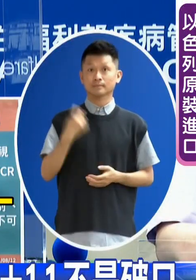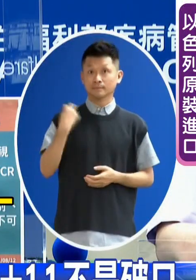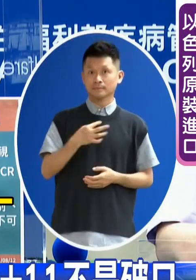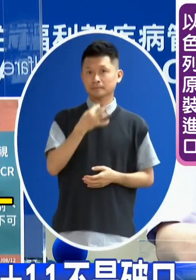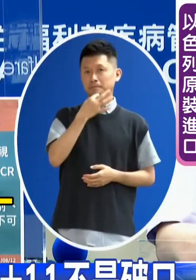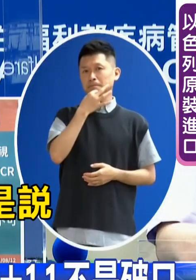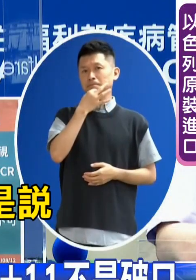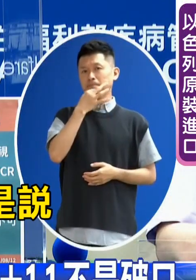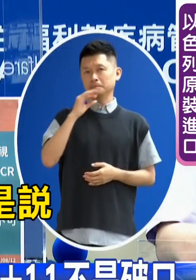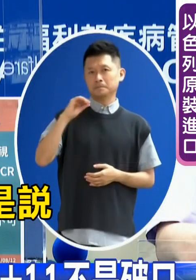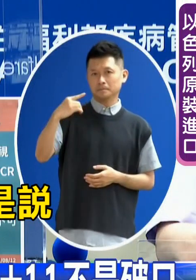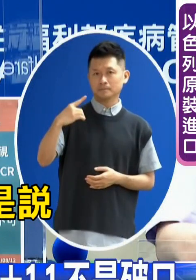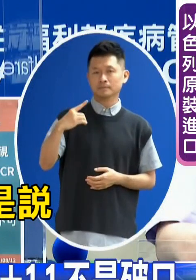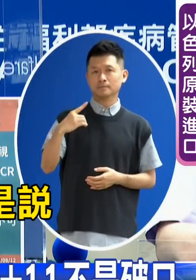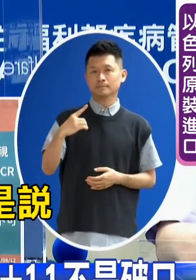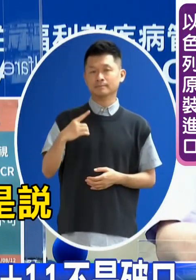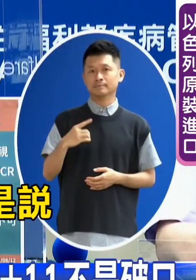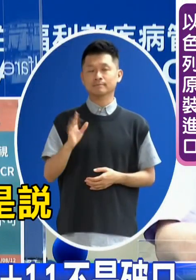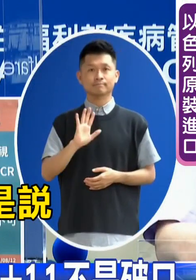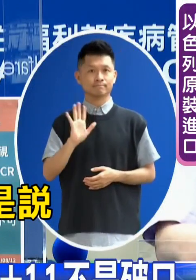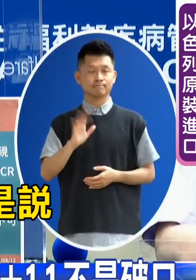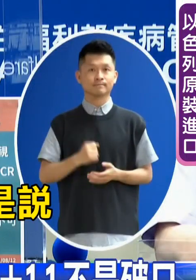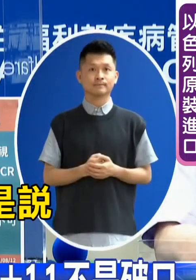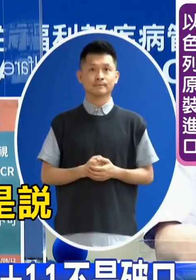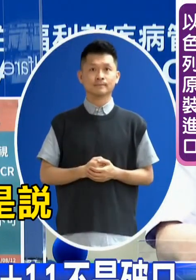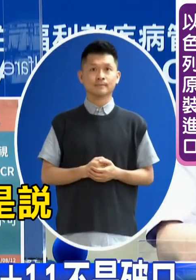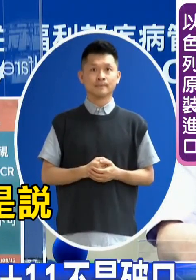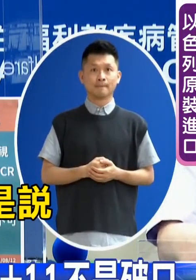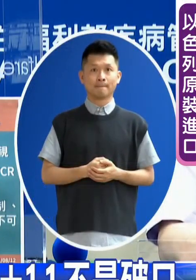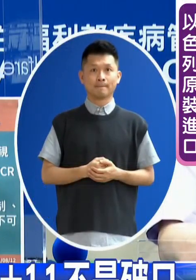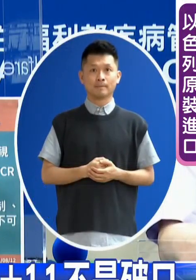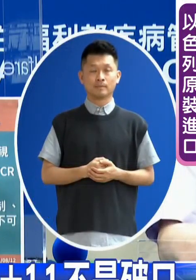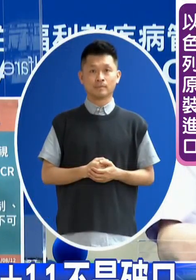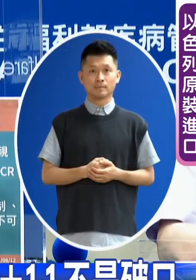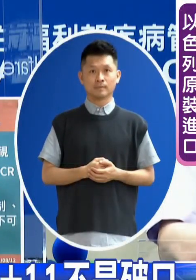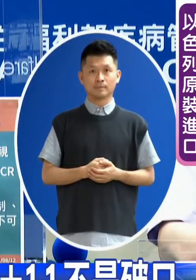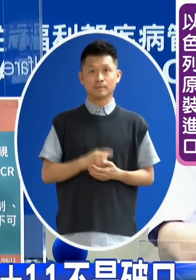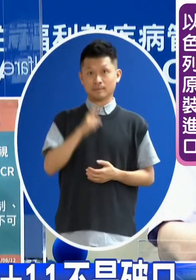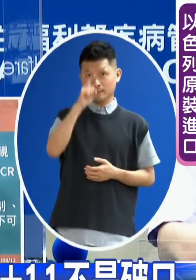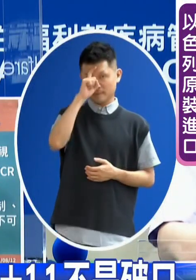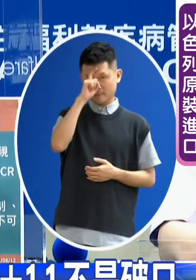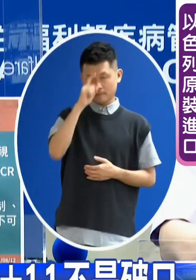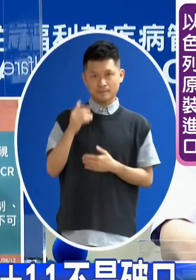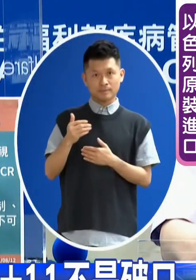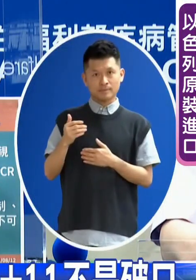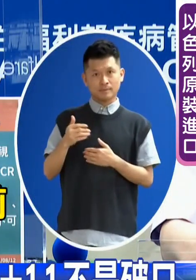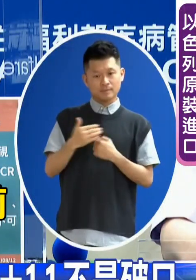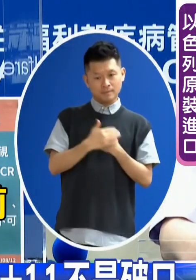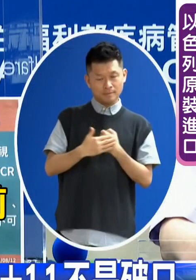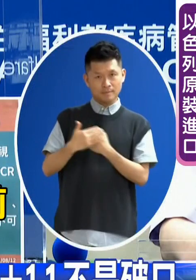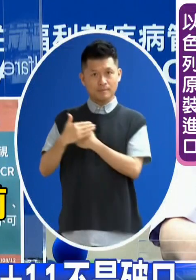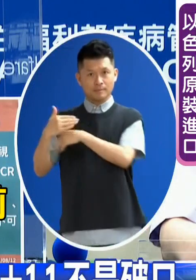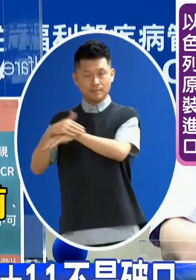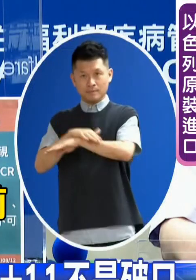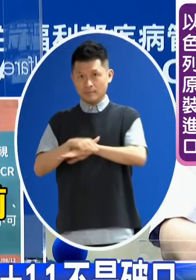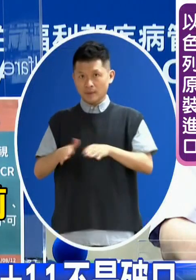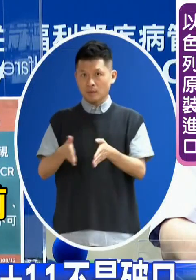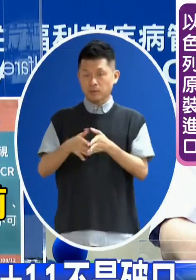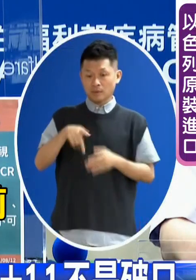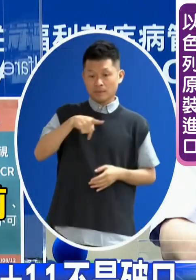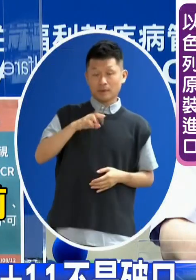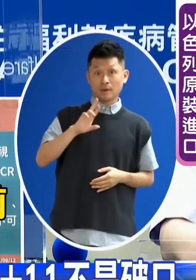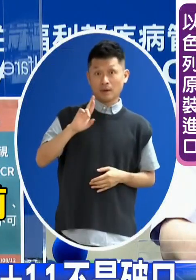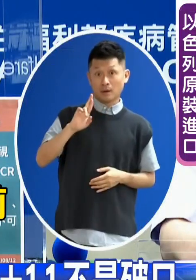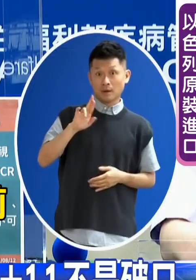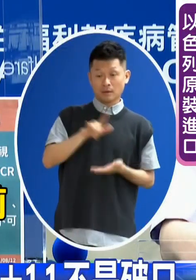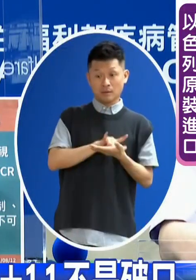防万一，最主要是其实比较多的也是说互相保持一个安全，所以我们有相关 PCR 的一个检验在出